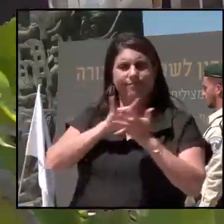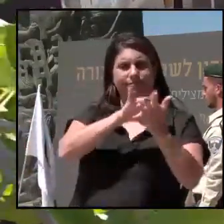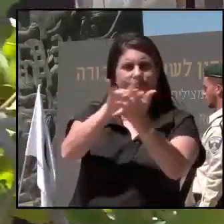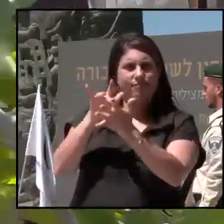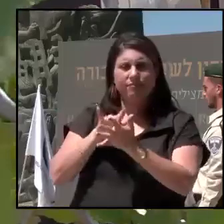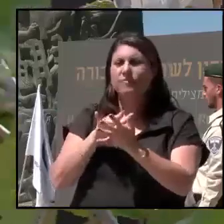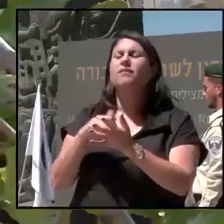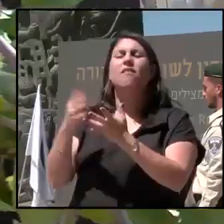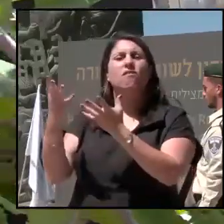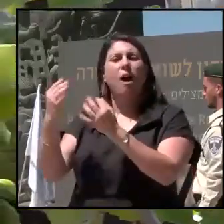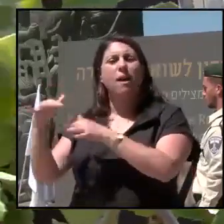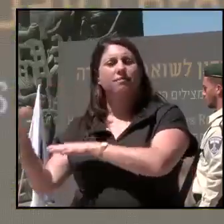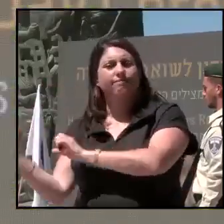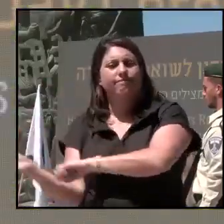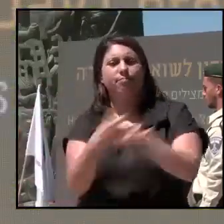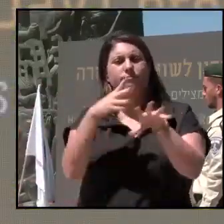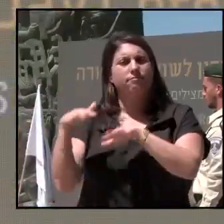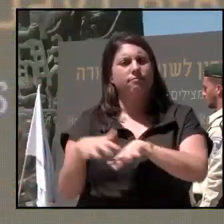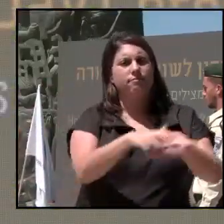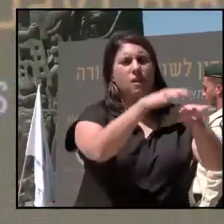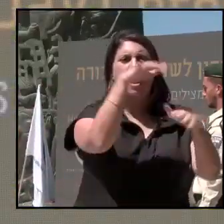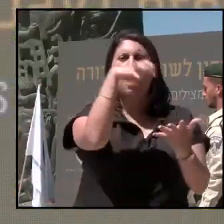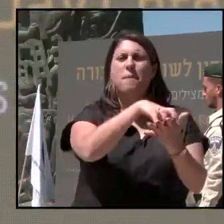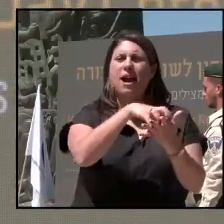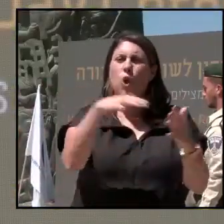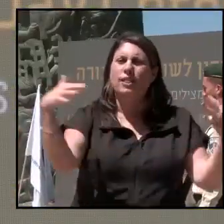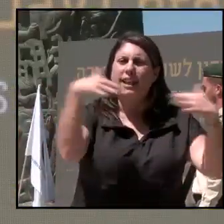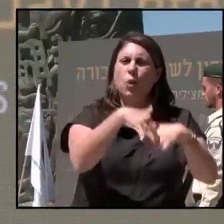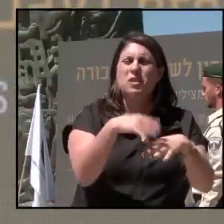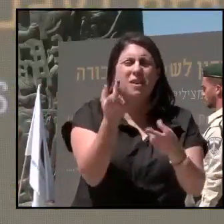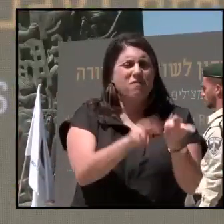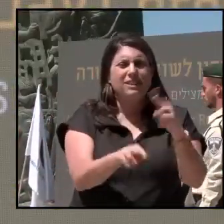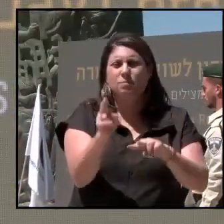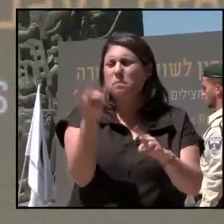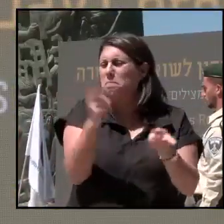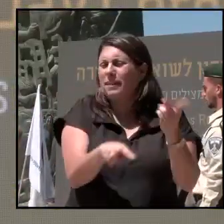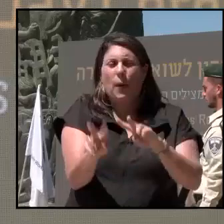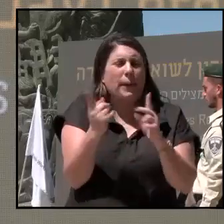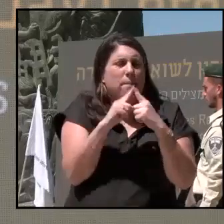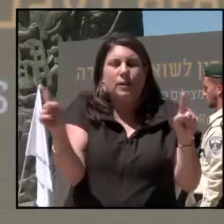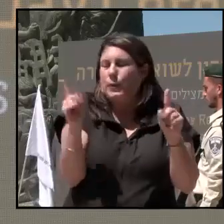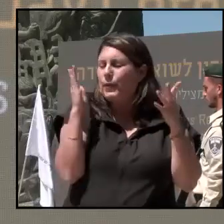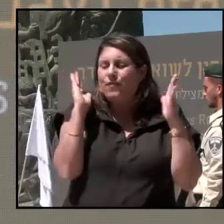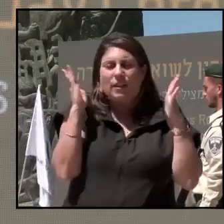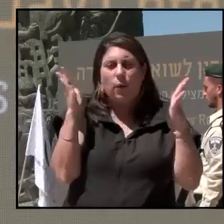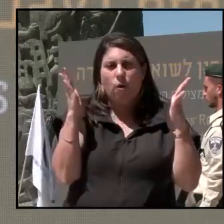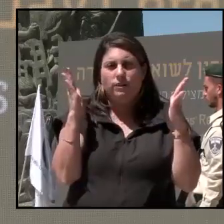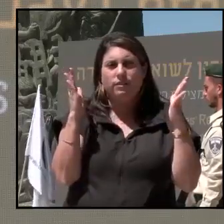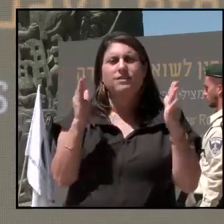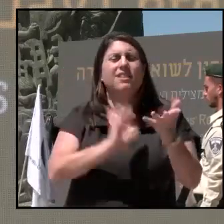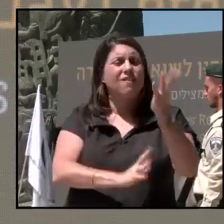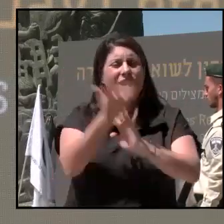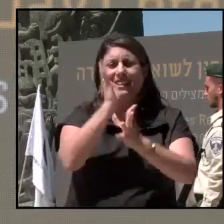הובלו למחנות הריכוז, ונספו במיטות משונות ונוראות,